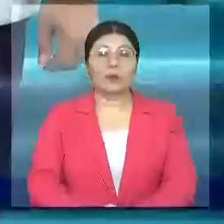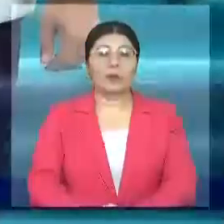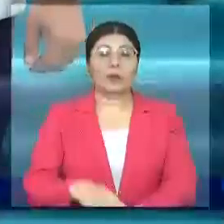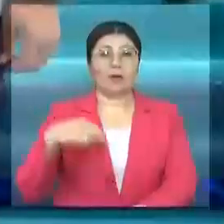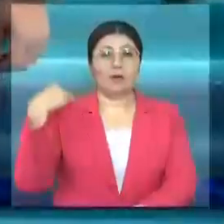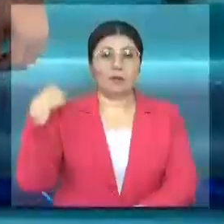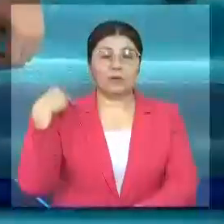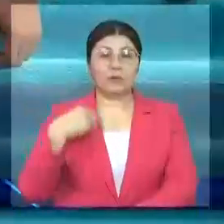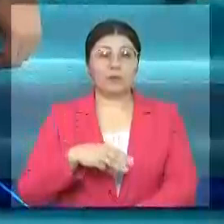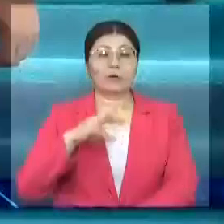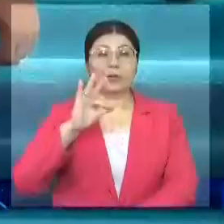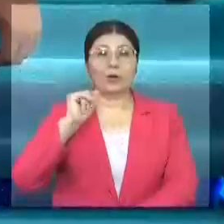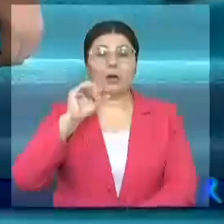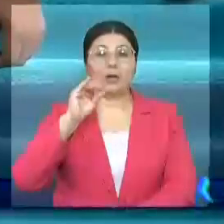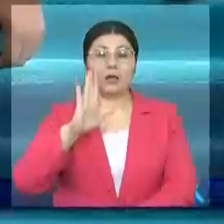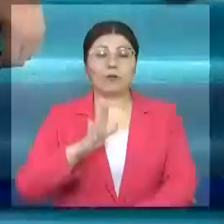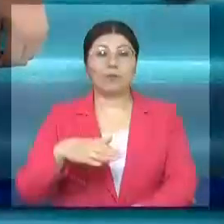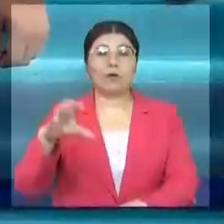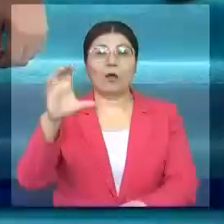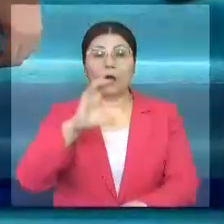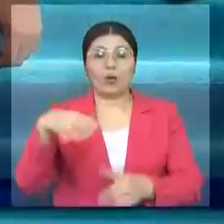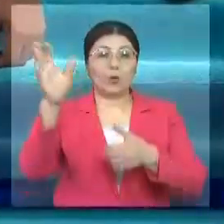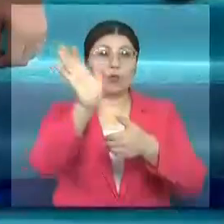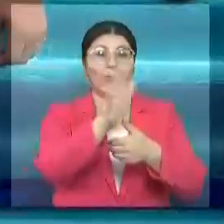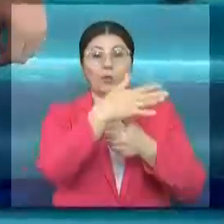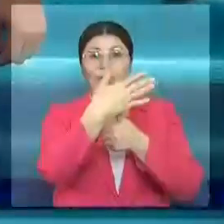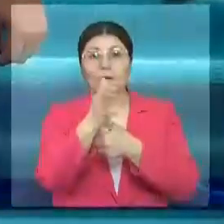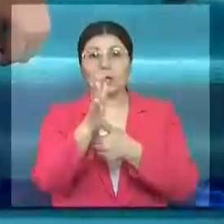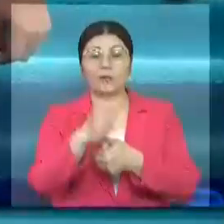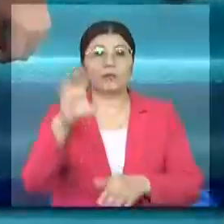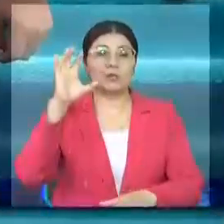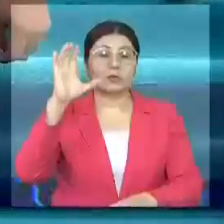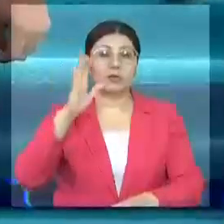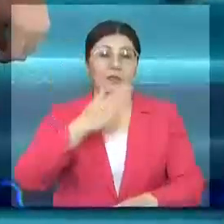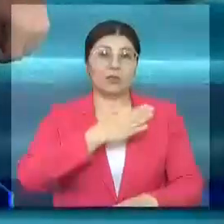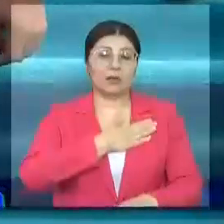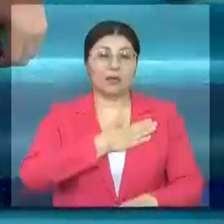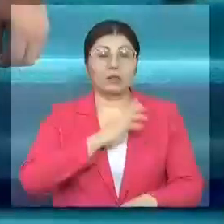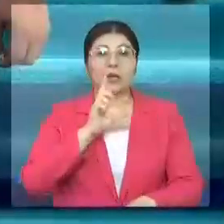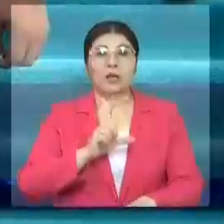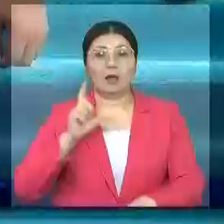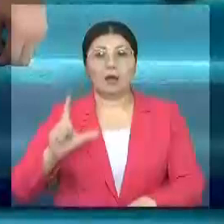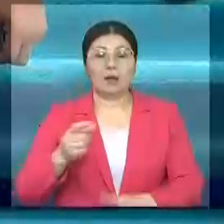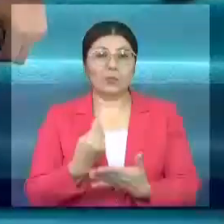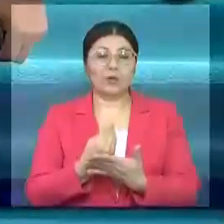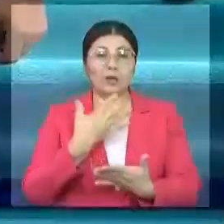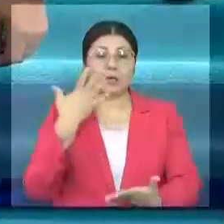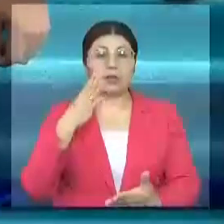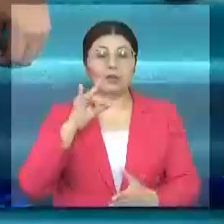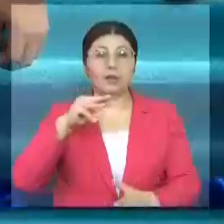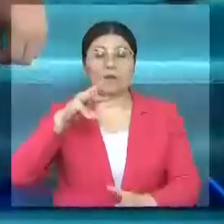басшысы, көк байрағымыз, ел таңбамыз және әнұранымыз күллі халқымызға қастерлі